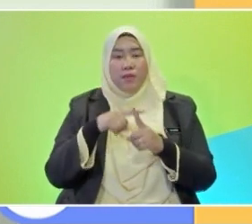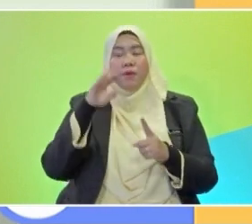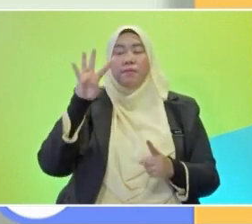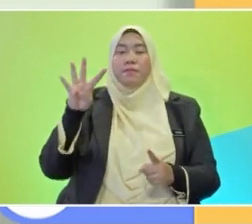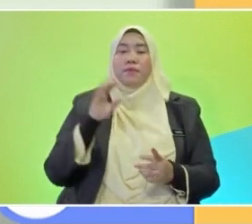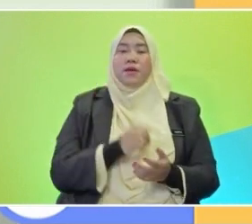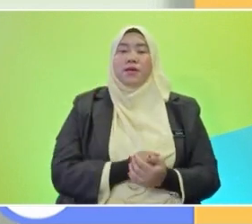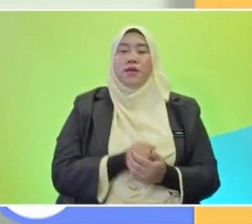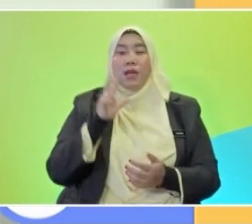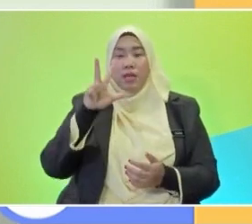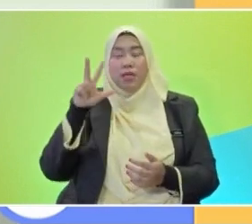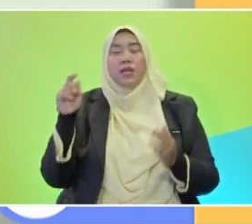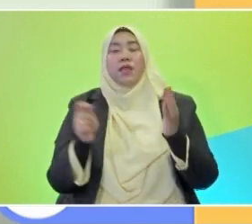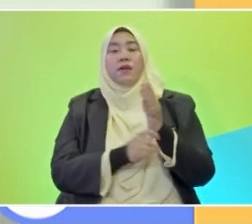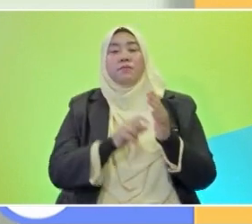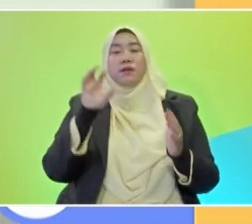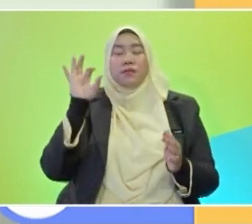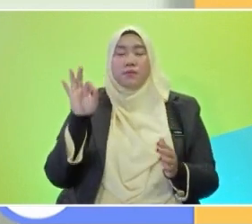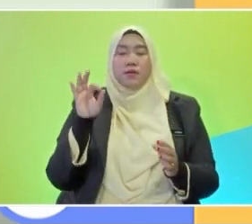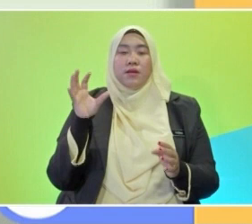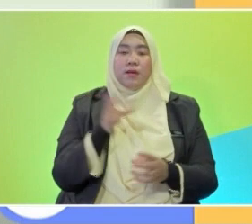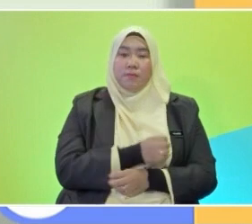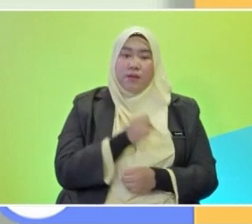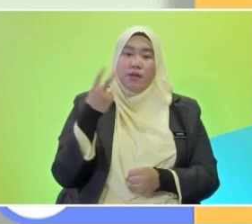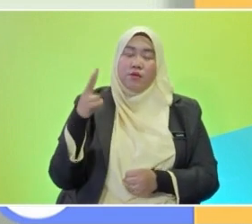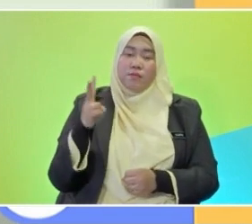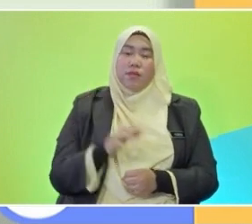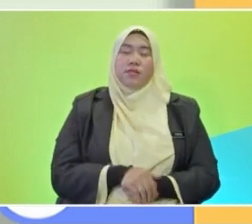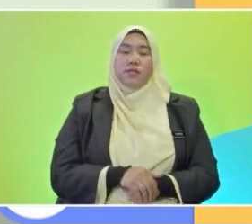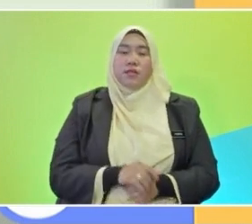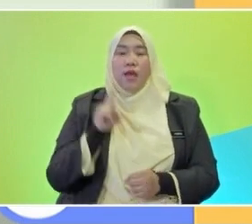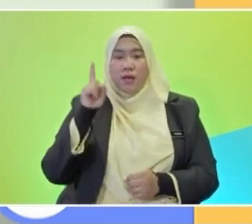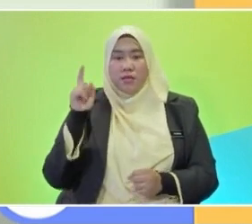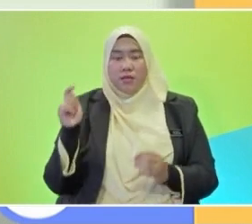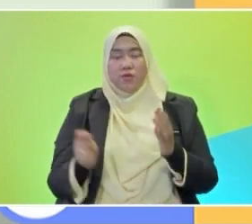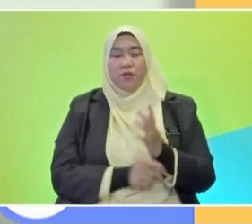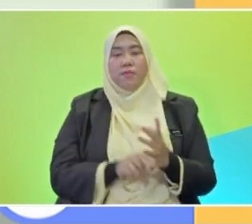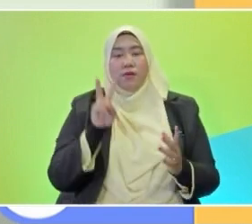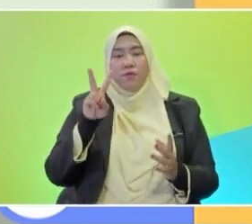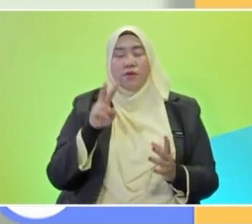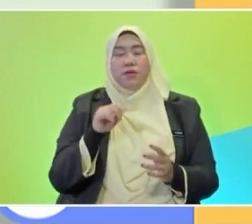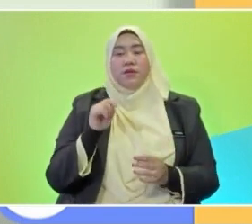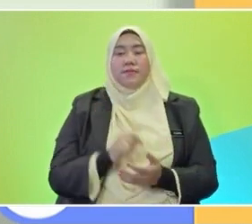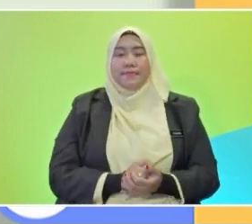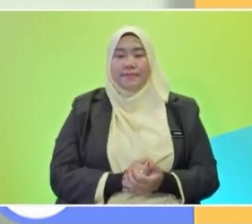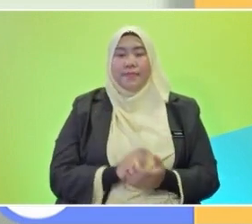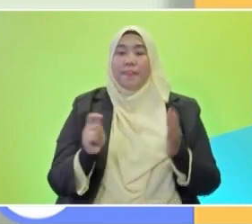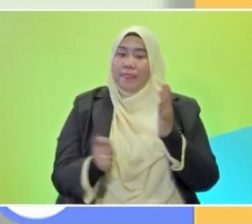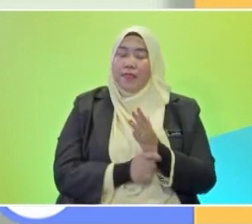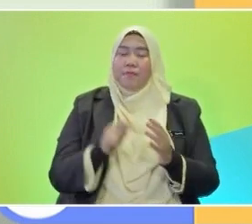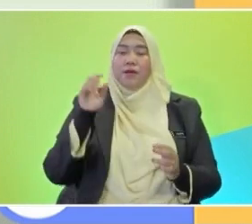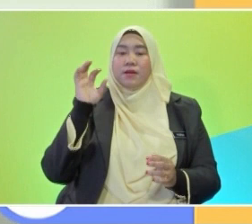3 + 9 dapat 12 21 di atas 2 1 + 2 3 3 + 6 =